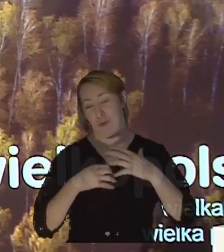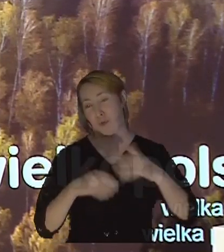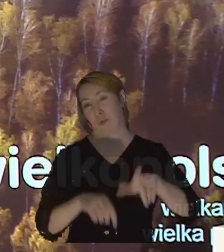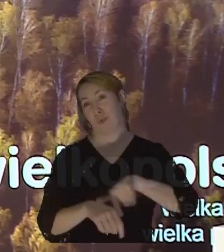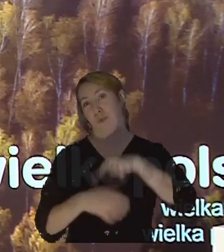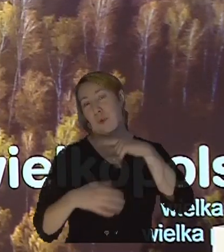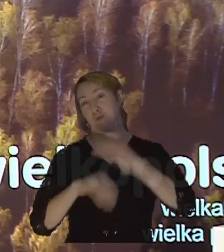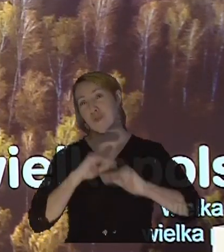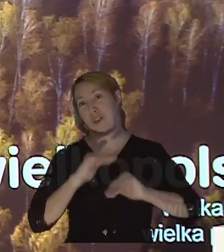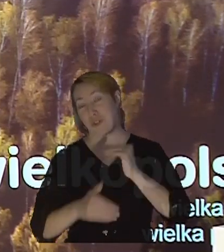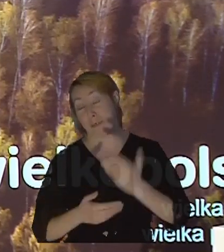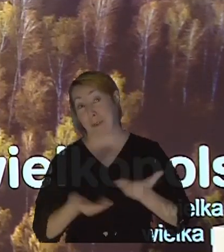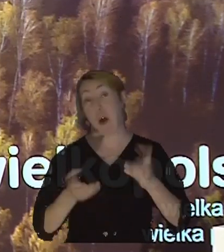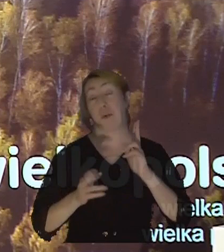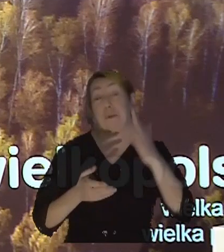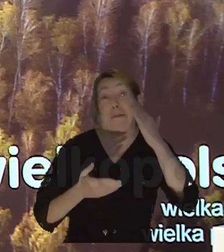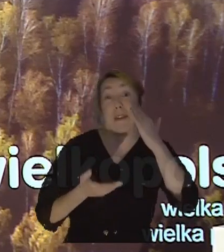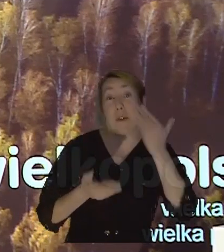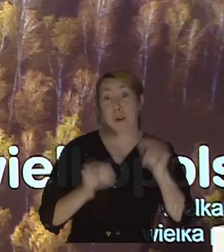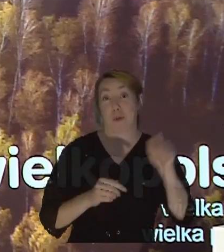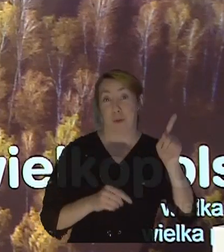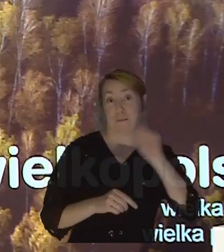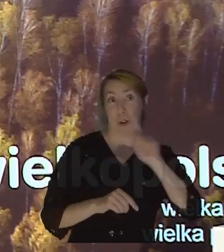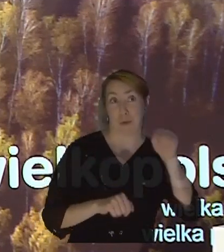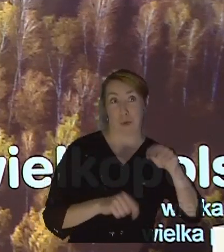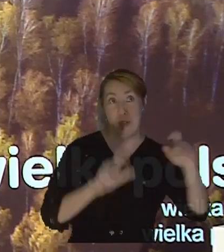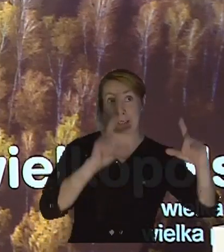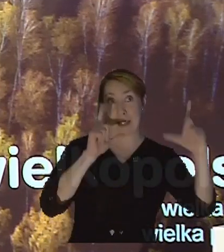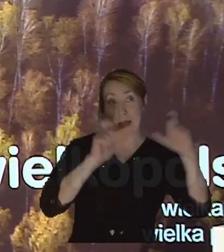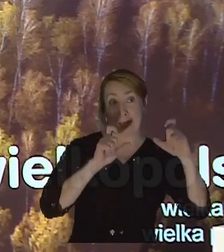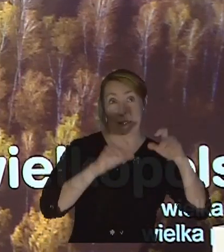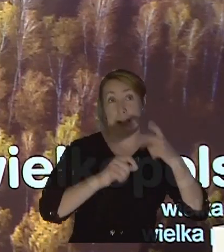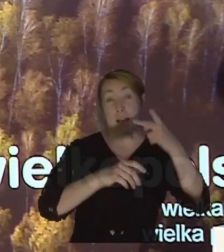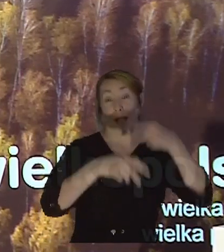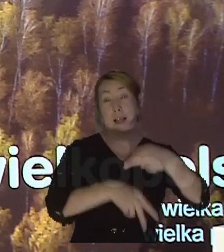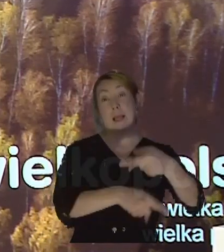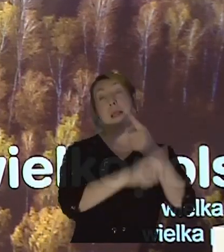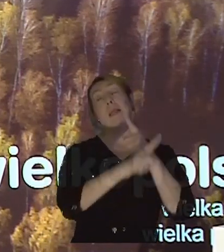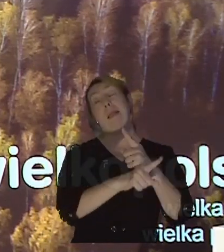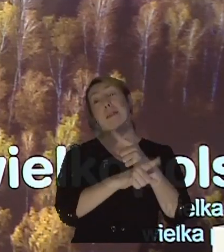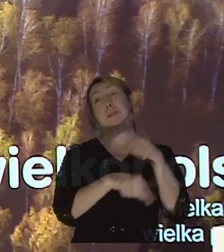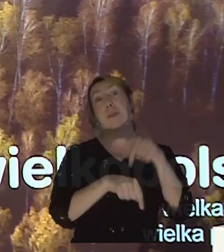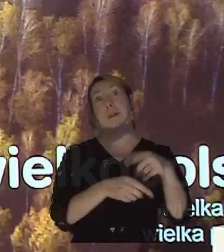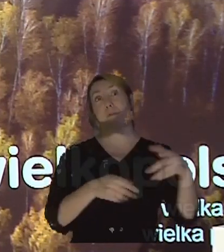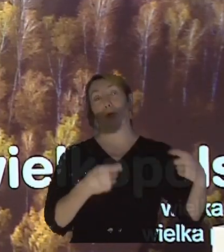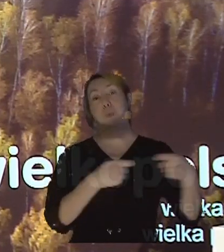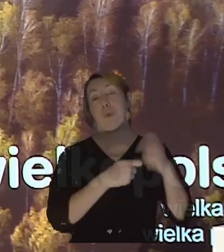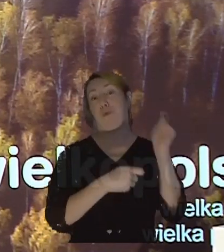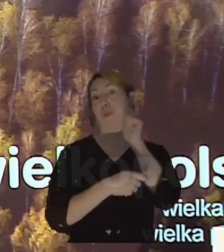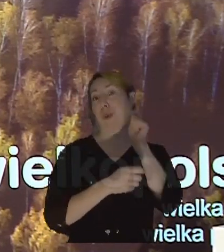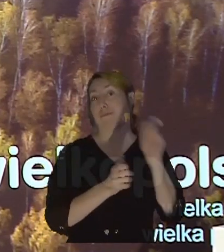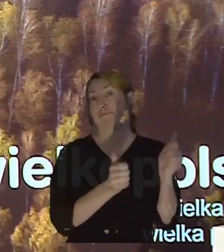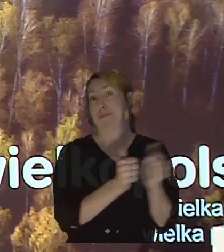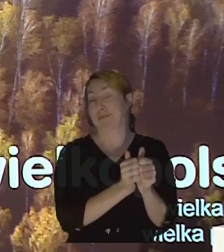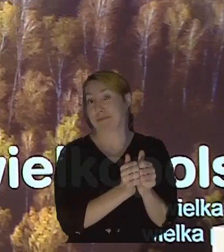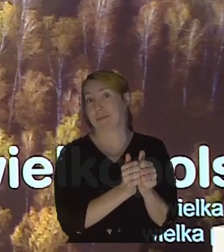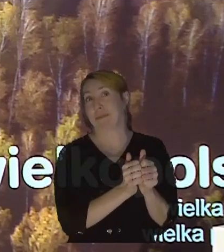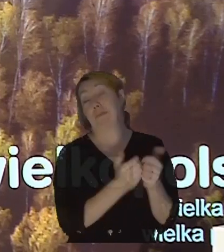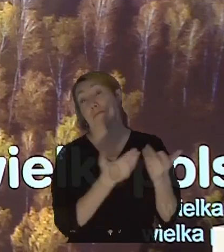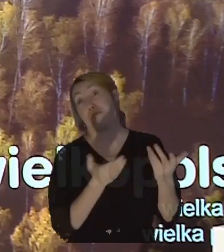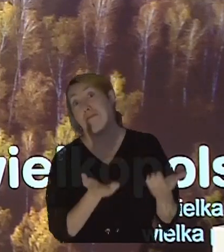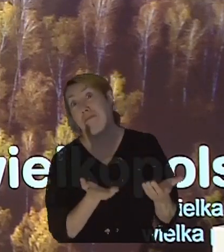a kto wie, może on byłby właśnie na tym zdjęciu, wylegując się na leżaku wspólnie ze swoją wybranką. No